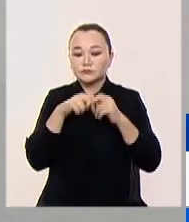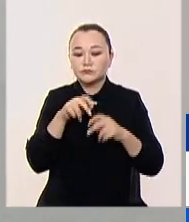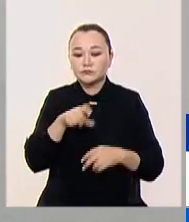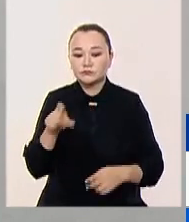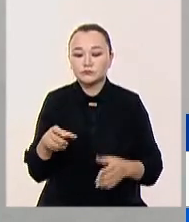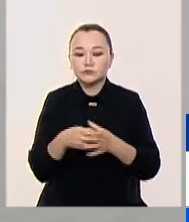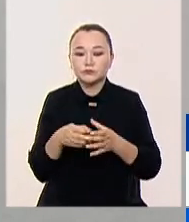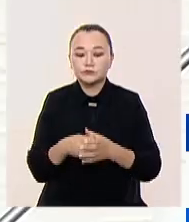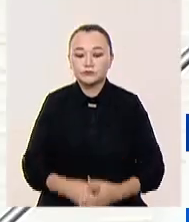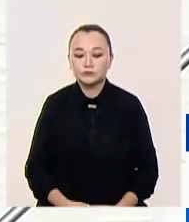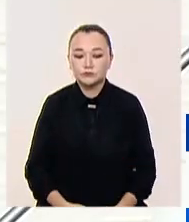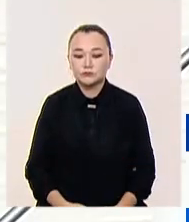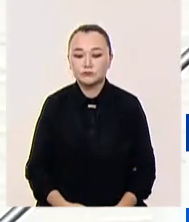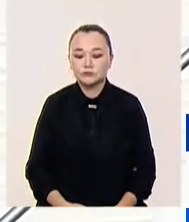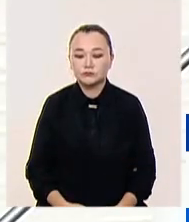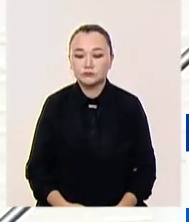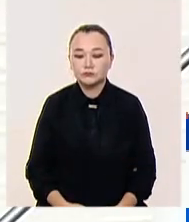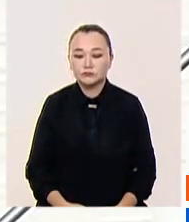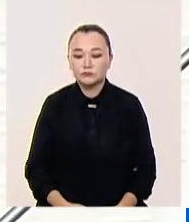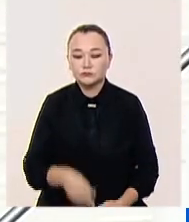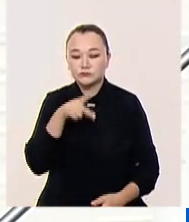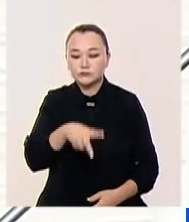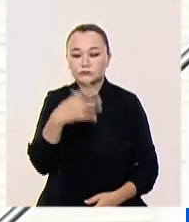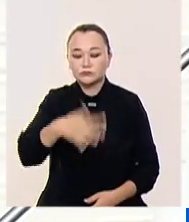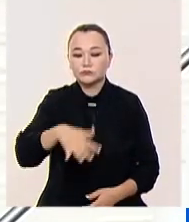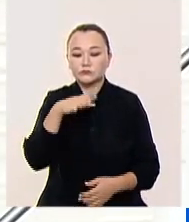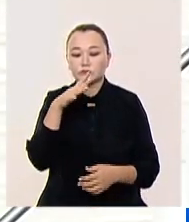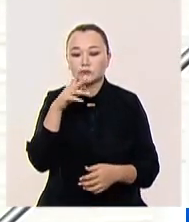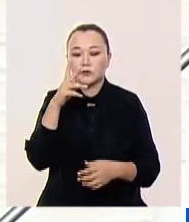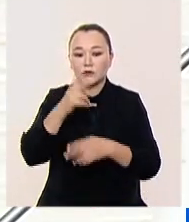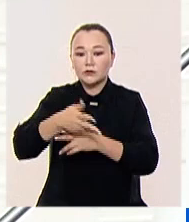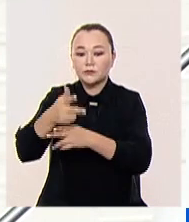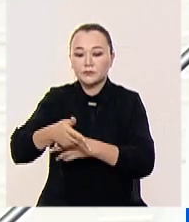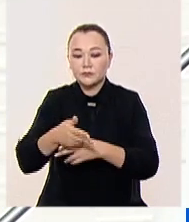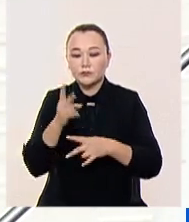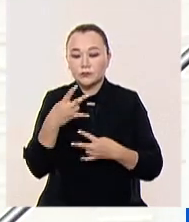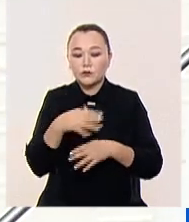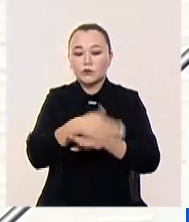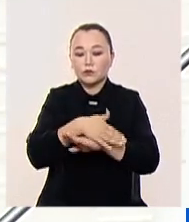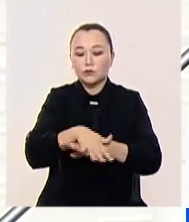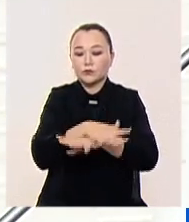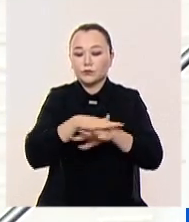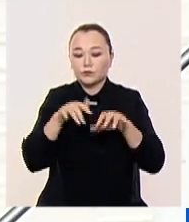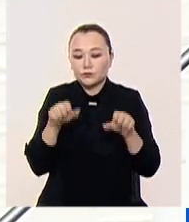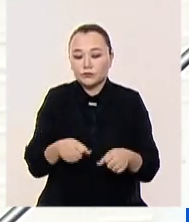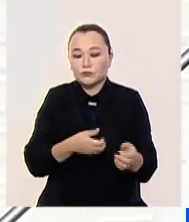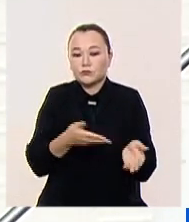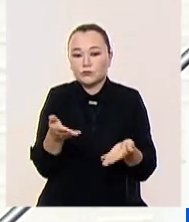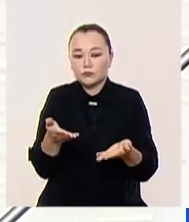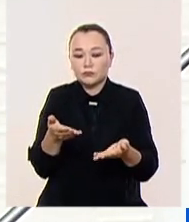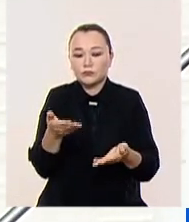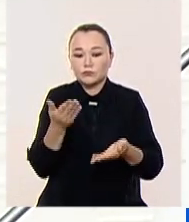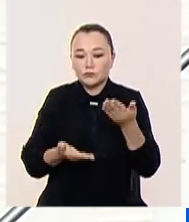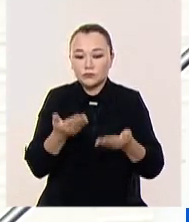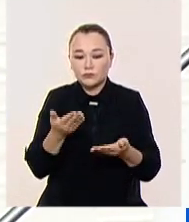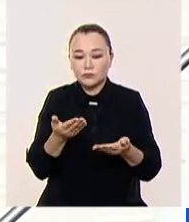групп. До конца года будет там 3050 камер, но там, где это публичные места, общественные и так далее, пожалуйста, если мы